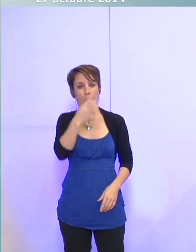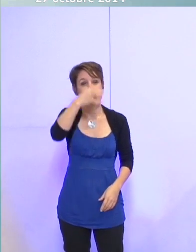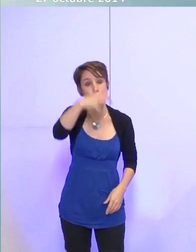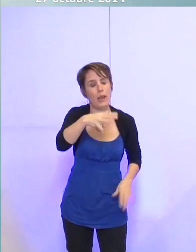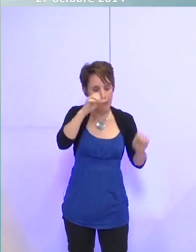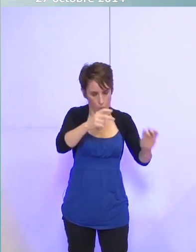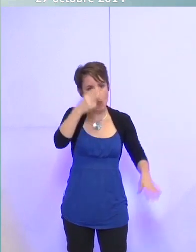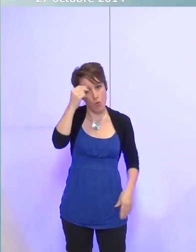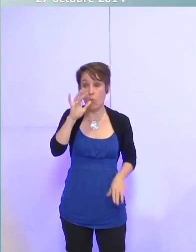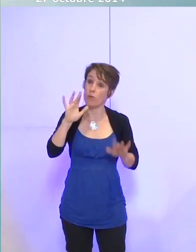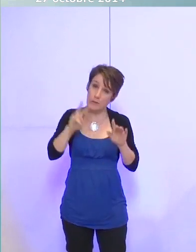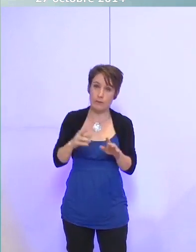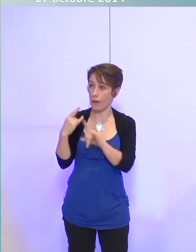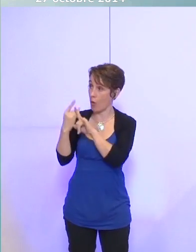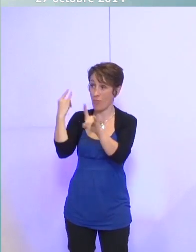qu'il y a eu effectivement